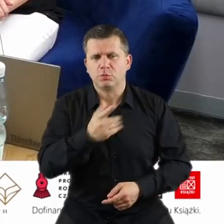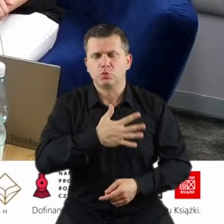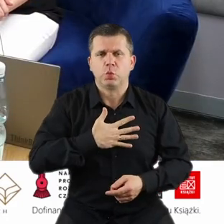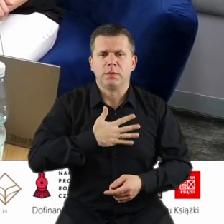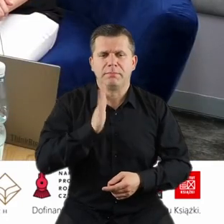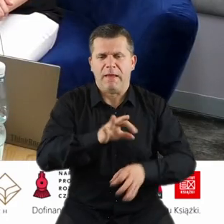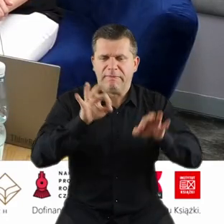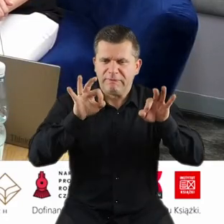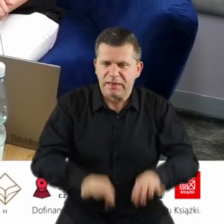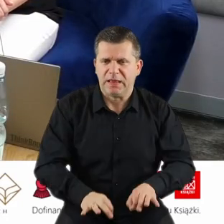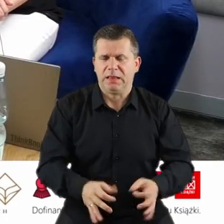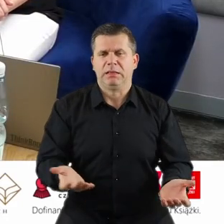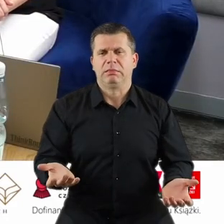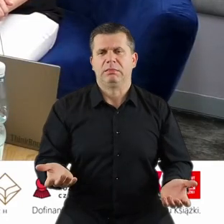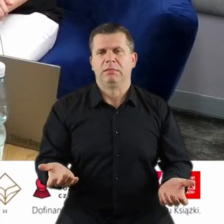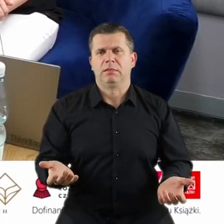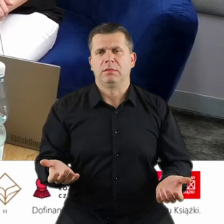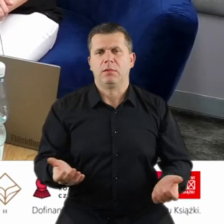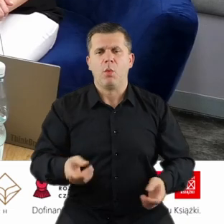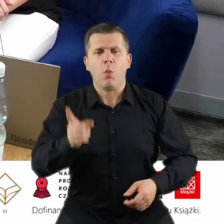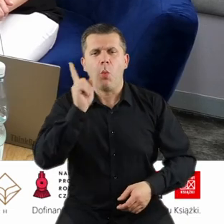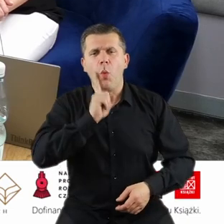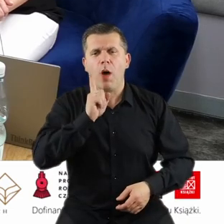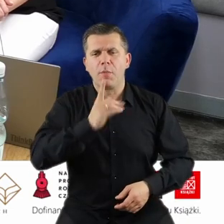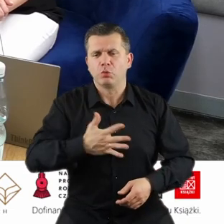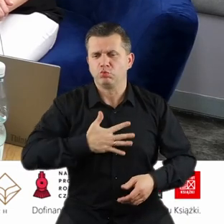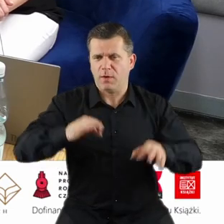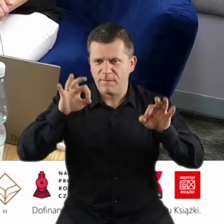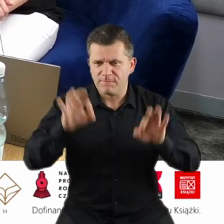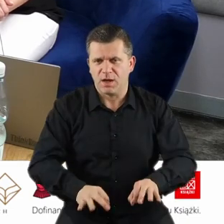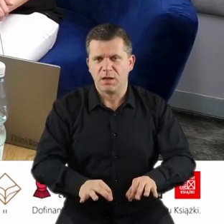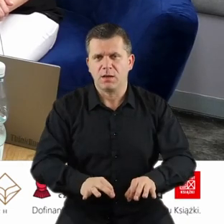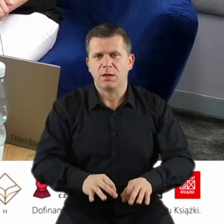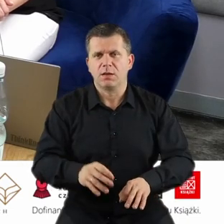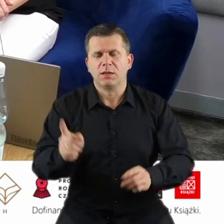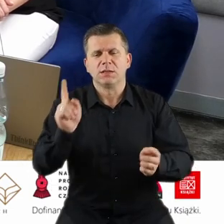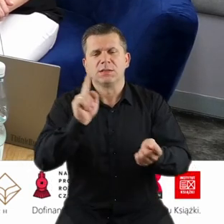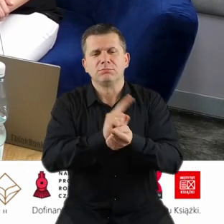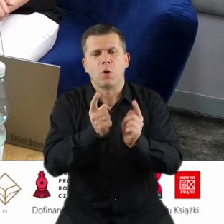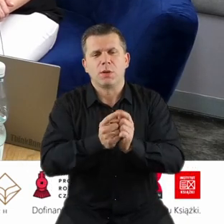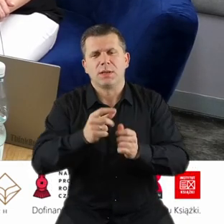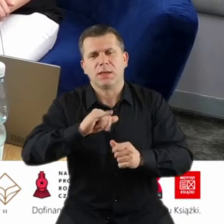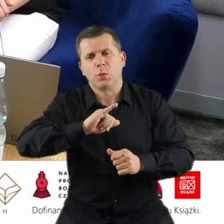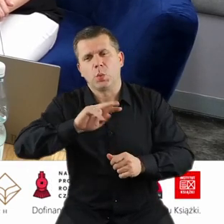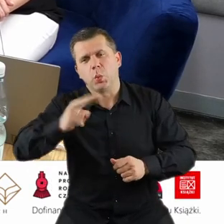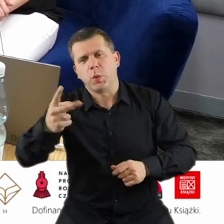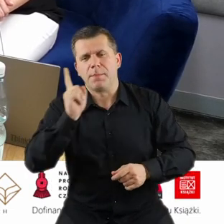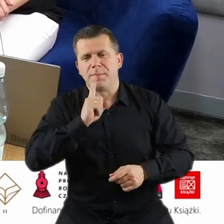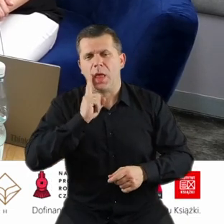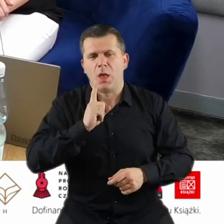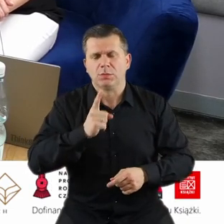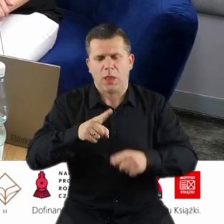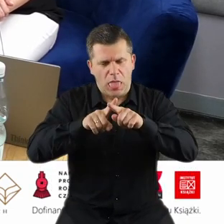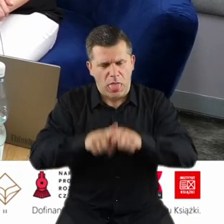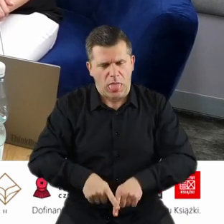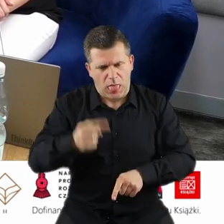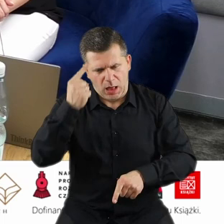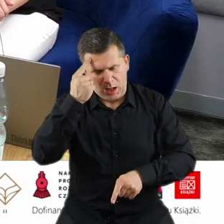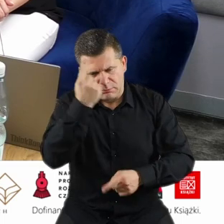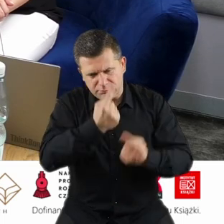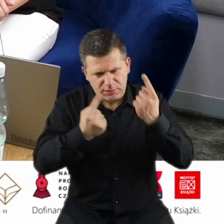Wciąż czują się winne tego, że na przykład jeden chłopak czuje się winny tego, że spotyka się z innym mężczyzną, uważa, że po prostu